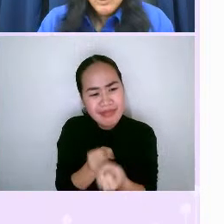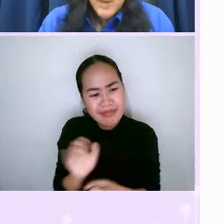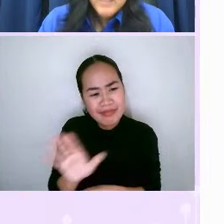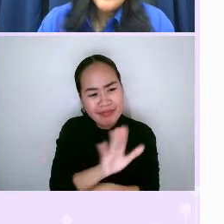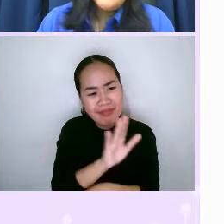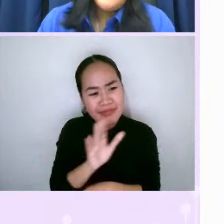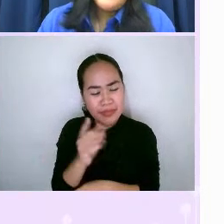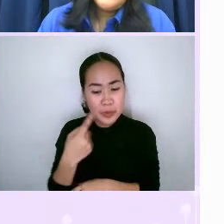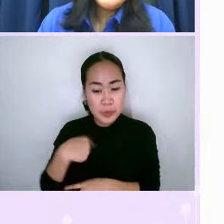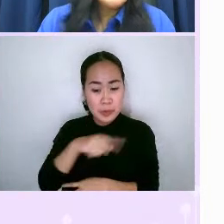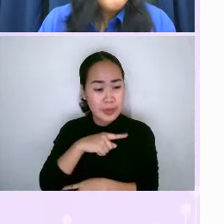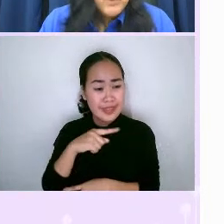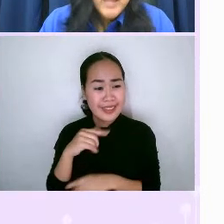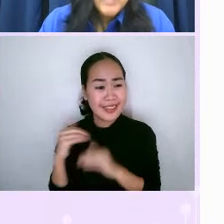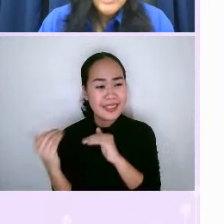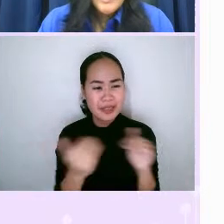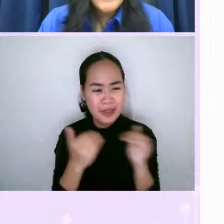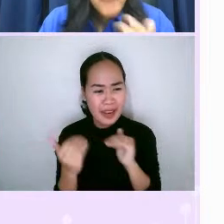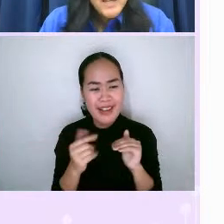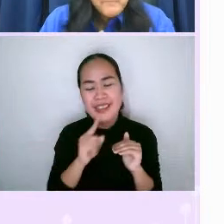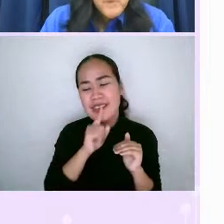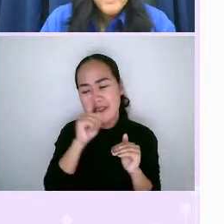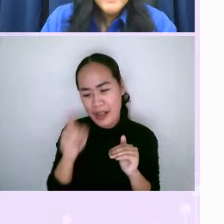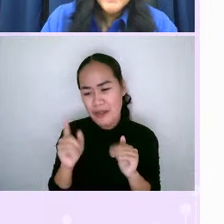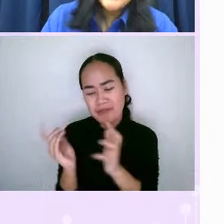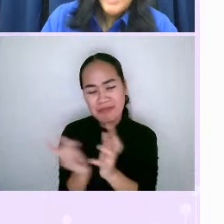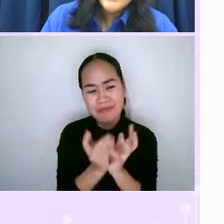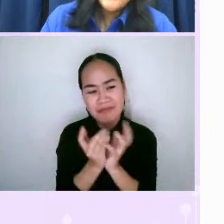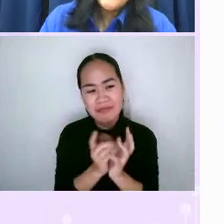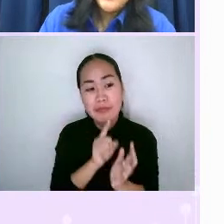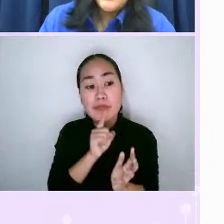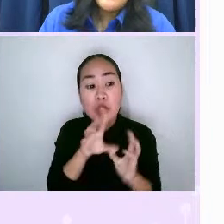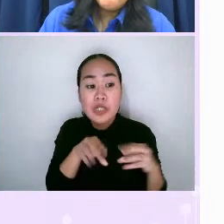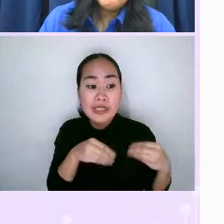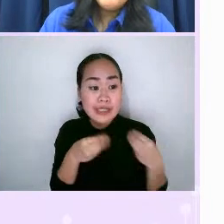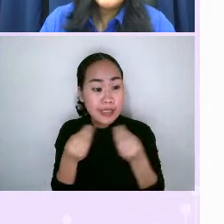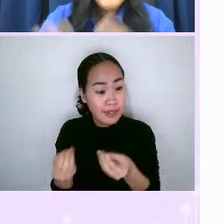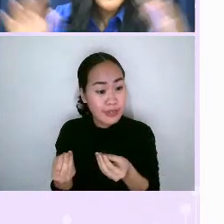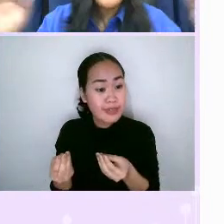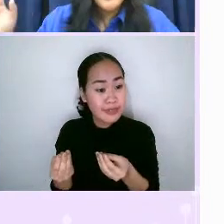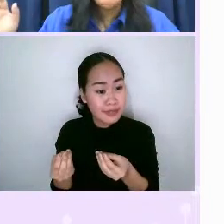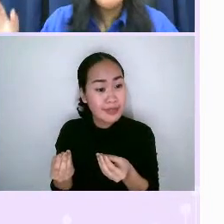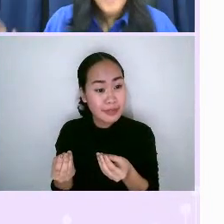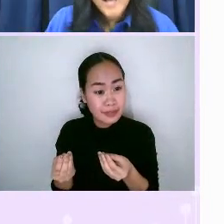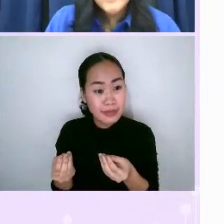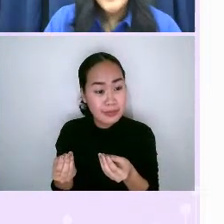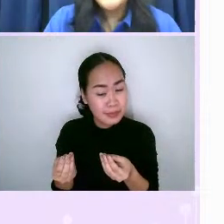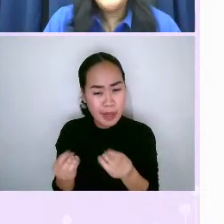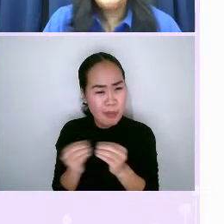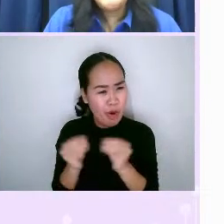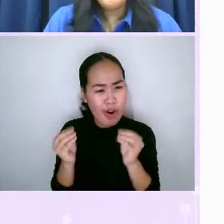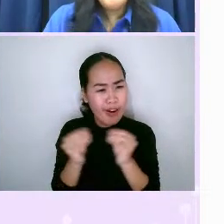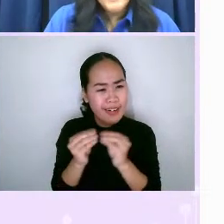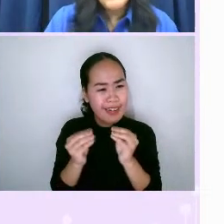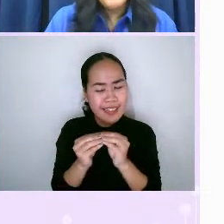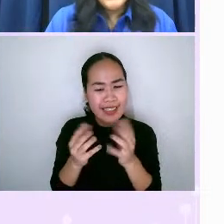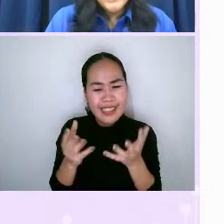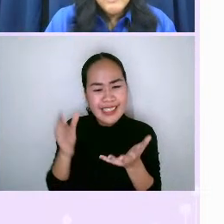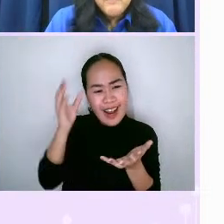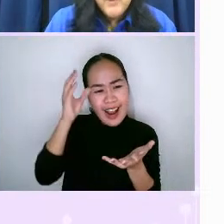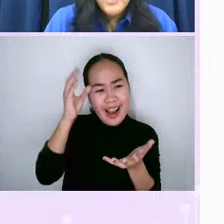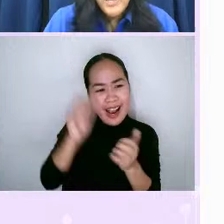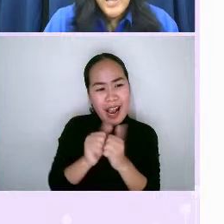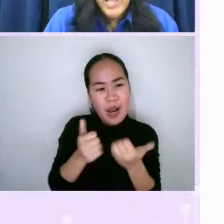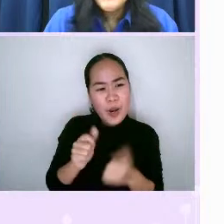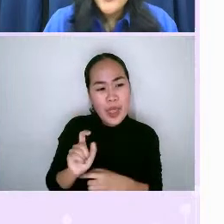magiging equal sa lipunan. At para po mabigyan tayo ng mas kabuuan ng TOP at pati